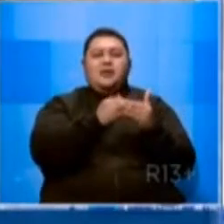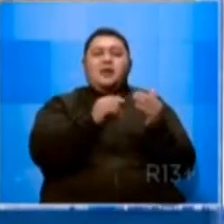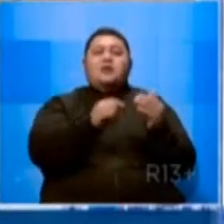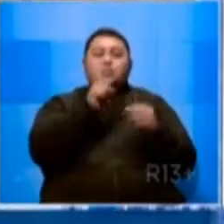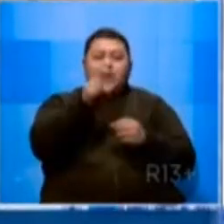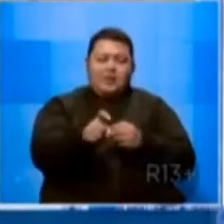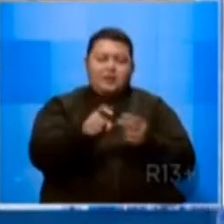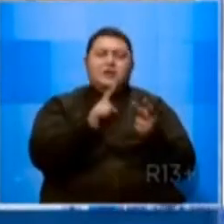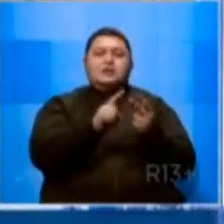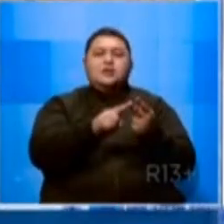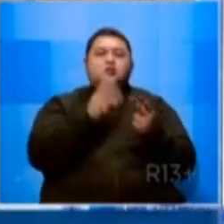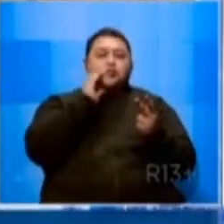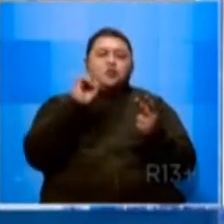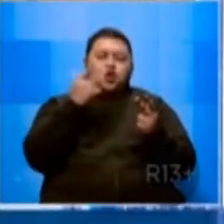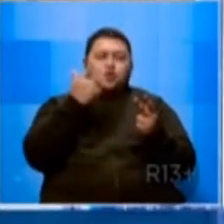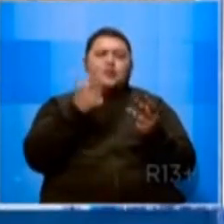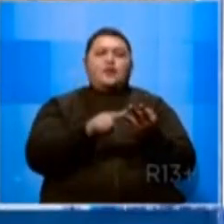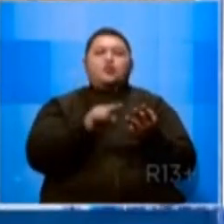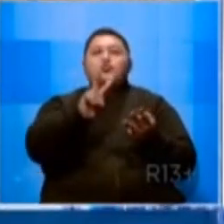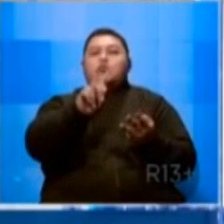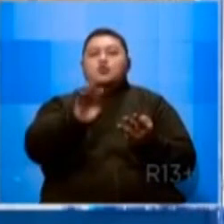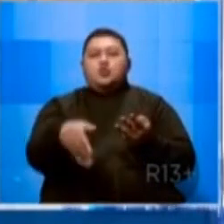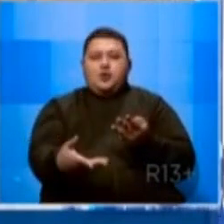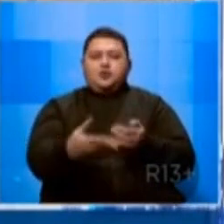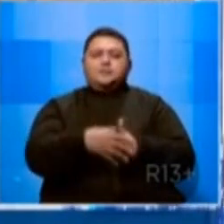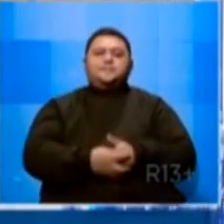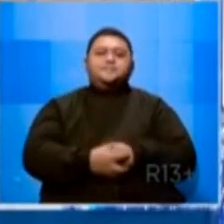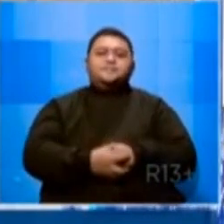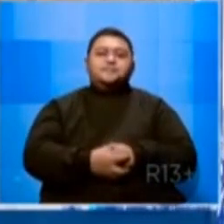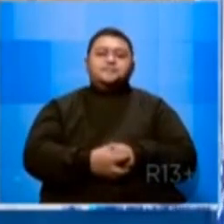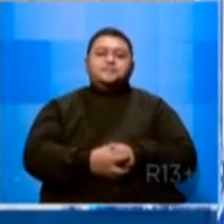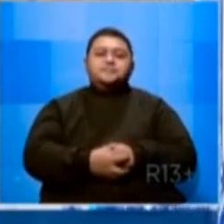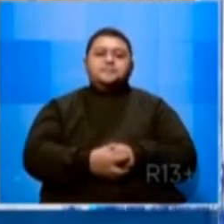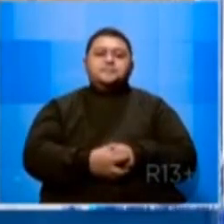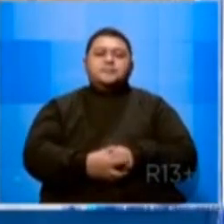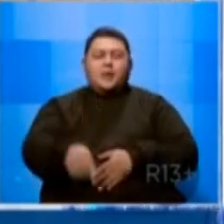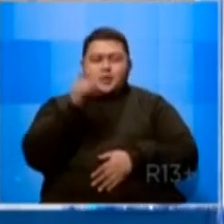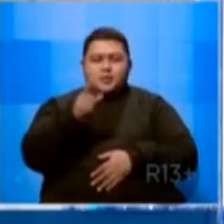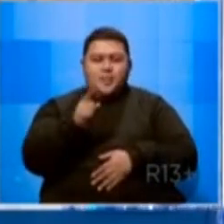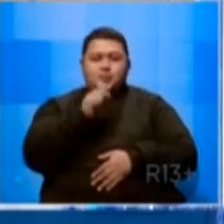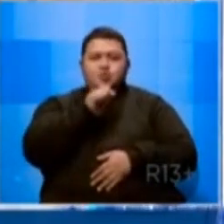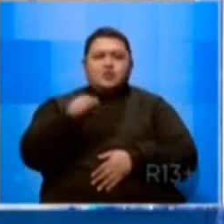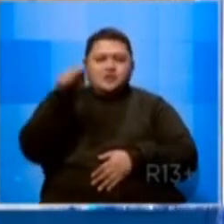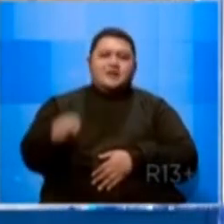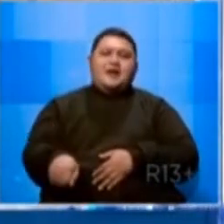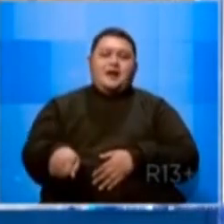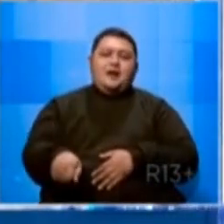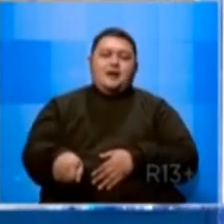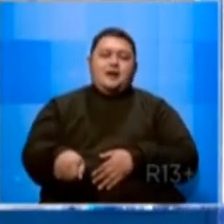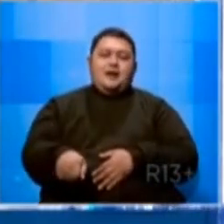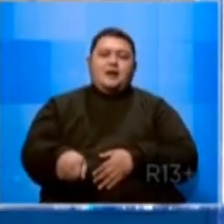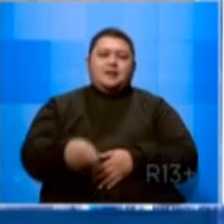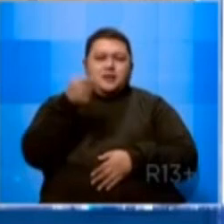atau seumur hidup atau 20 tahun ya karena dalam persidangan terdakwah